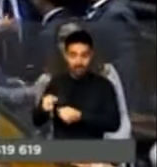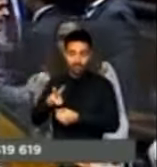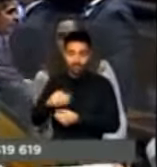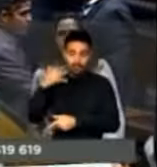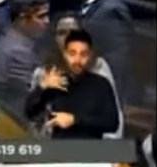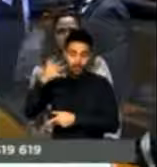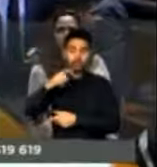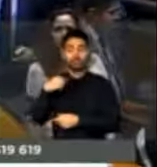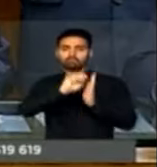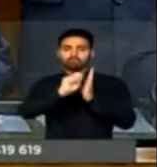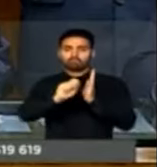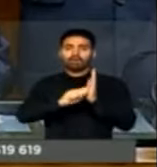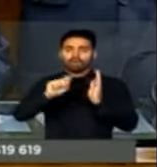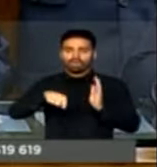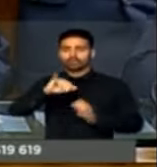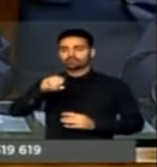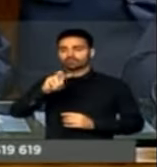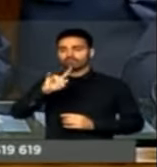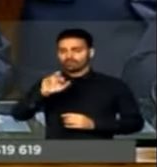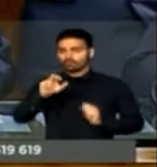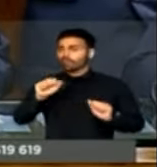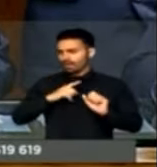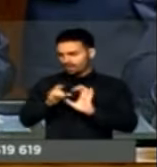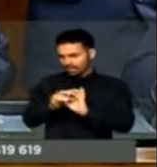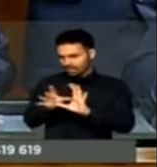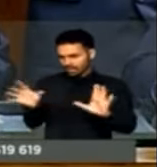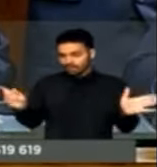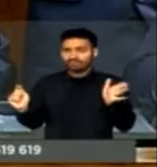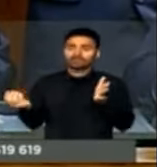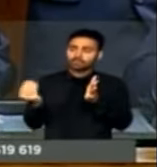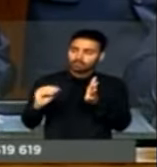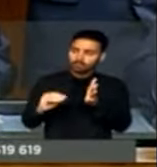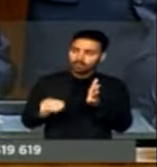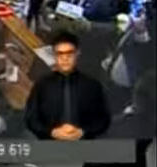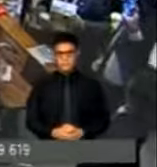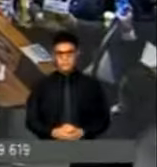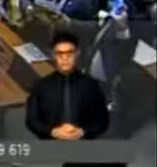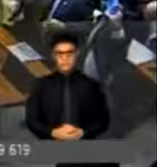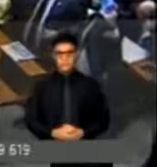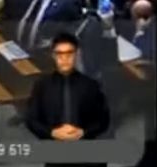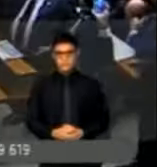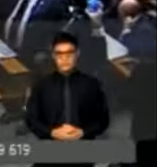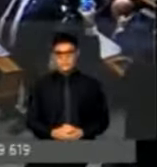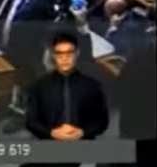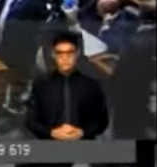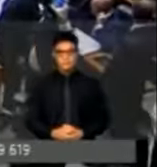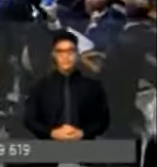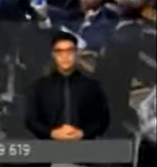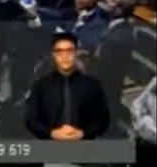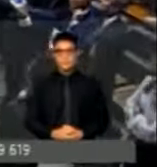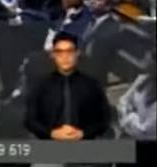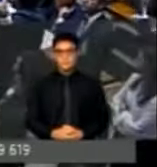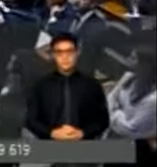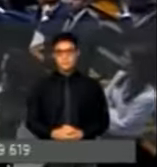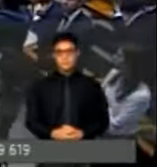إطار فضيحة الفساد المتعلقة بشركة البترول المملوكة للحكومة بيتروبراس. القرار يأتي تأييدا لطلب النائب العام